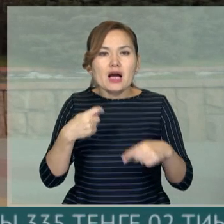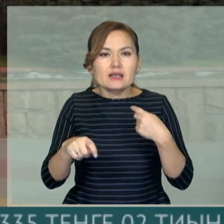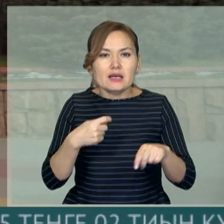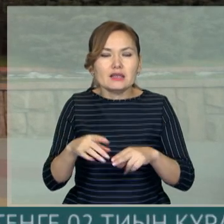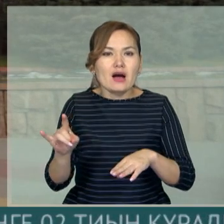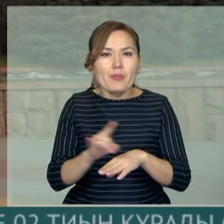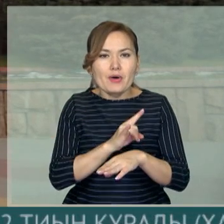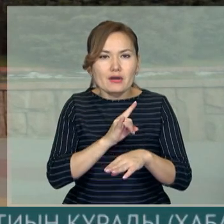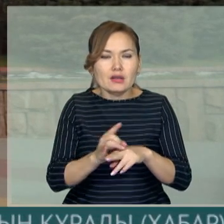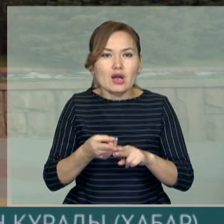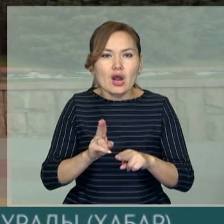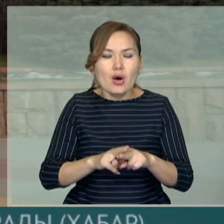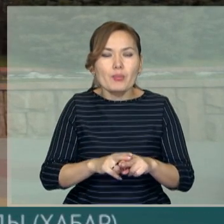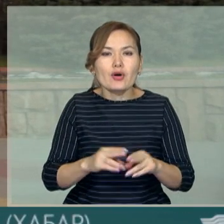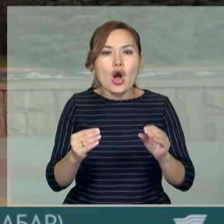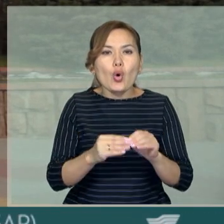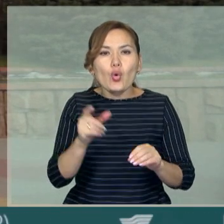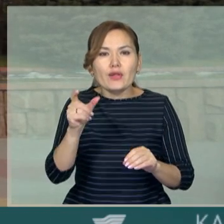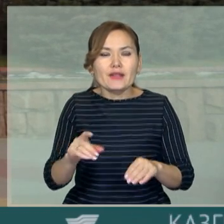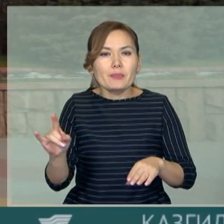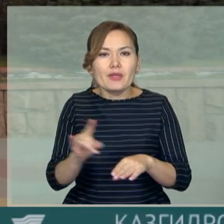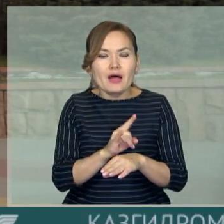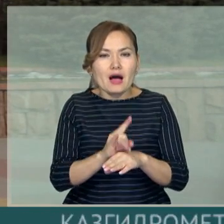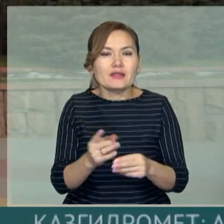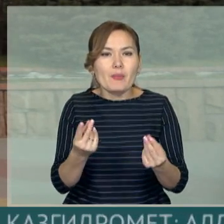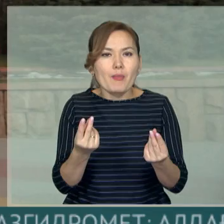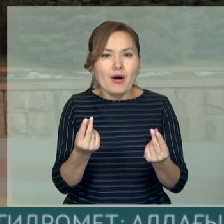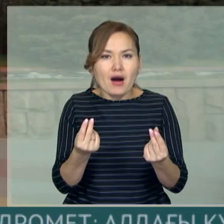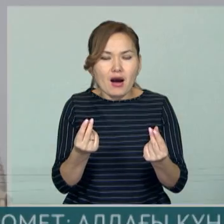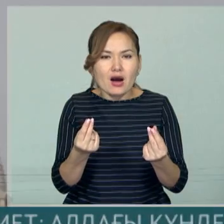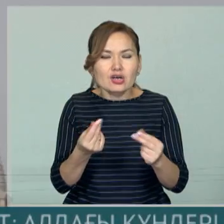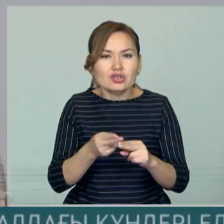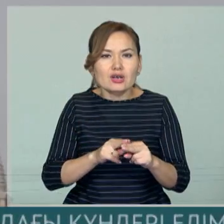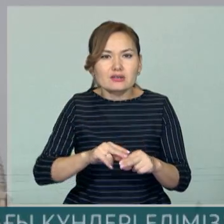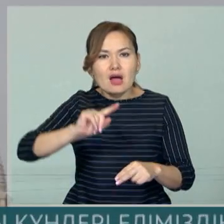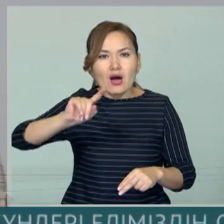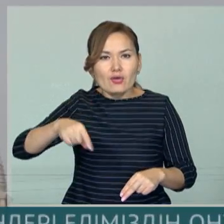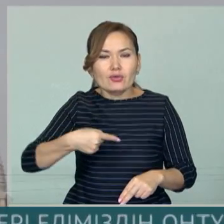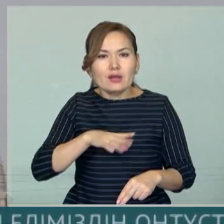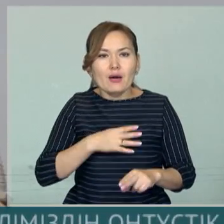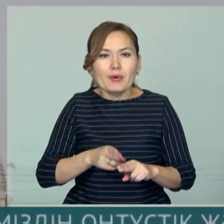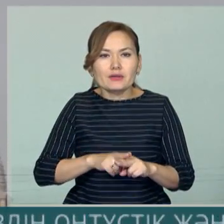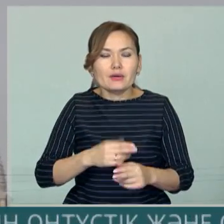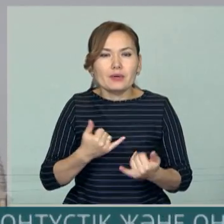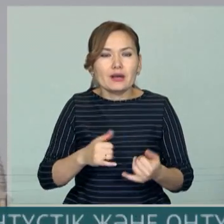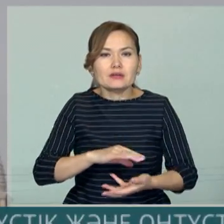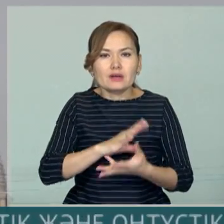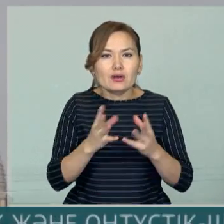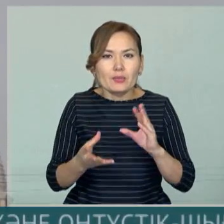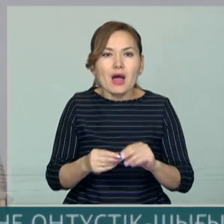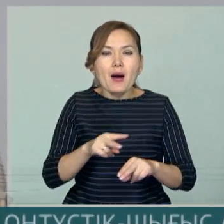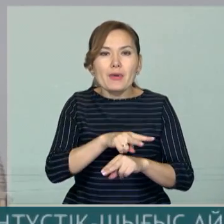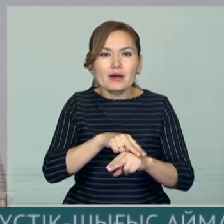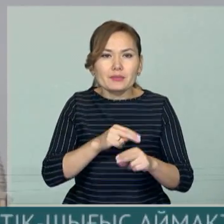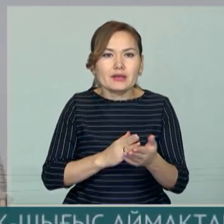беріп, еліміздің 10 шақты өңірінің тұрғындарын тақырға отырғызған. Арзан дүниеге ұмтылғандардың ақшасын қалтасына басқаннан кейін олармен байланысты